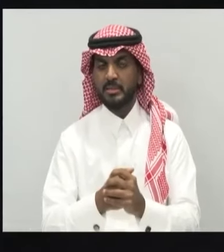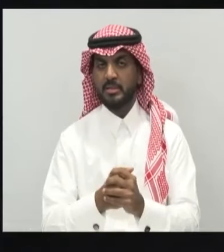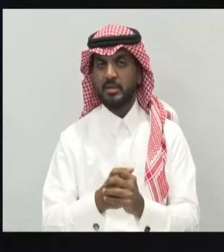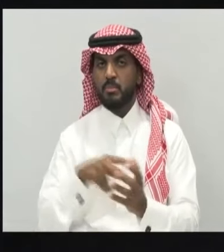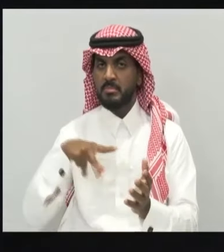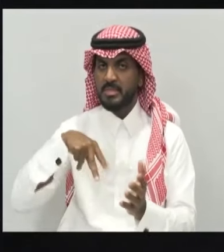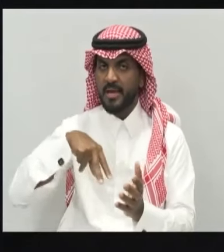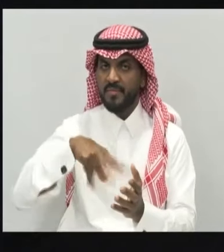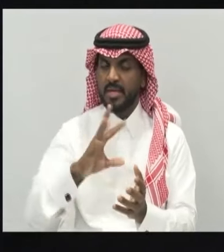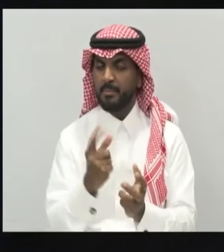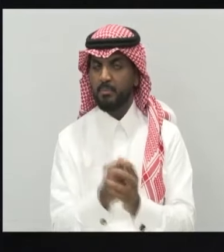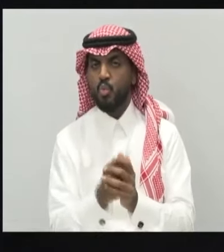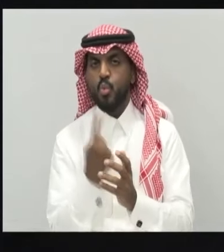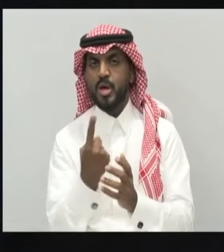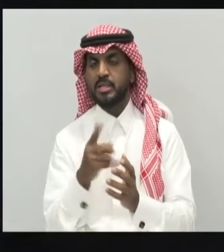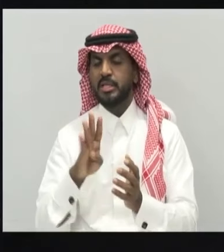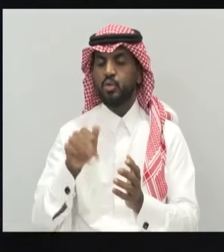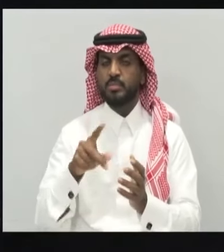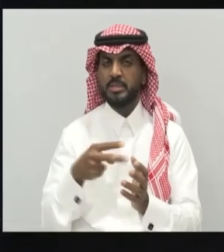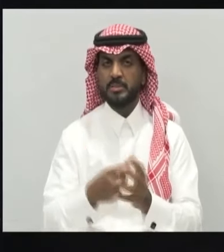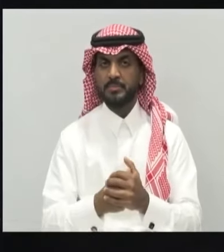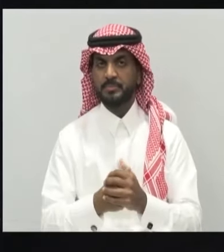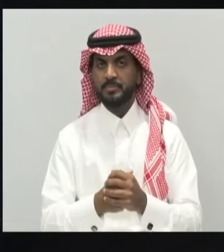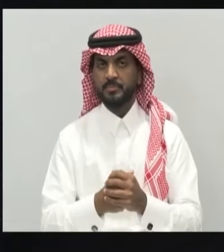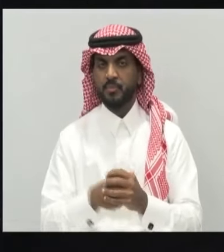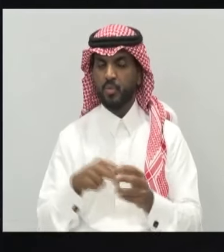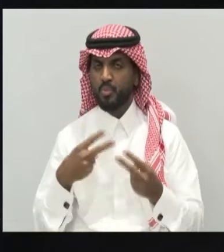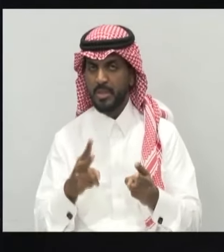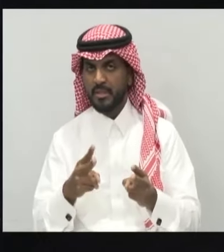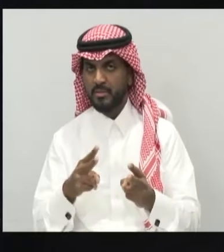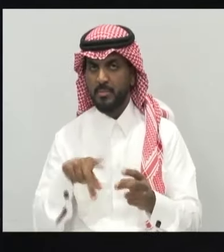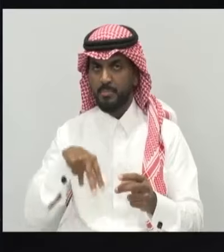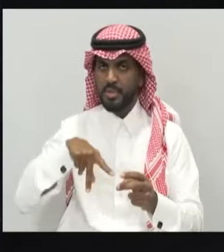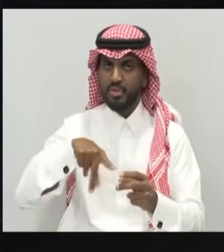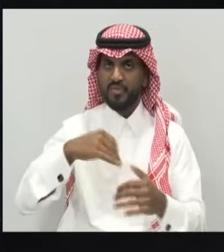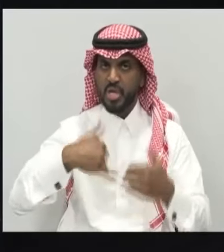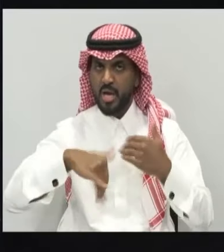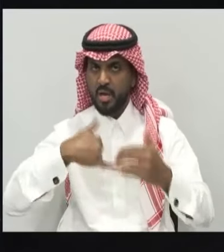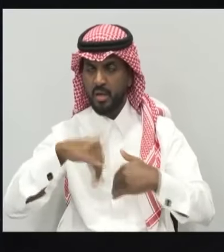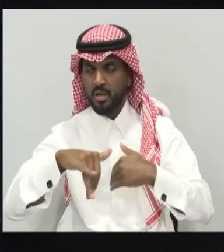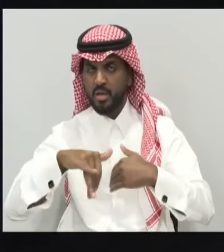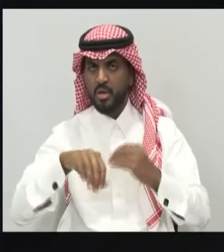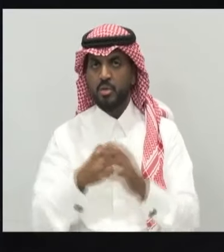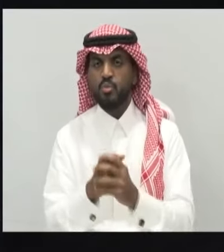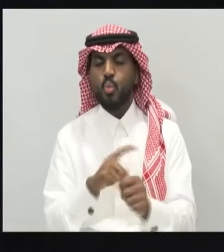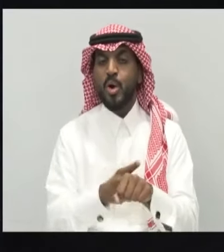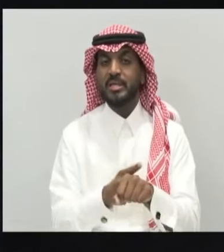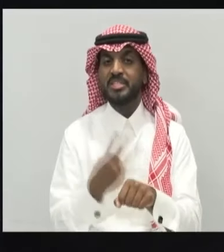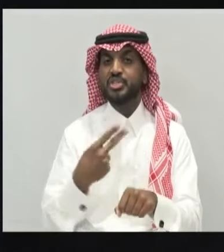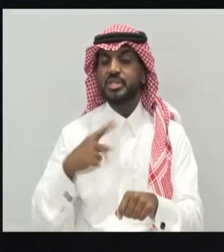اقطعها 1 كل اذا لو بدات امشي في شارع مده 20